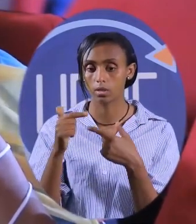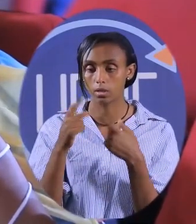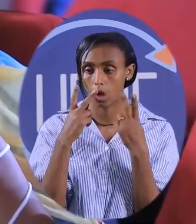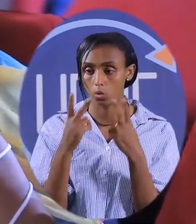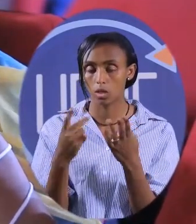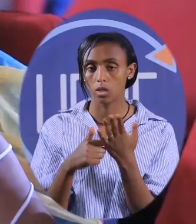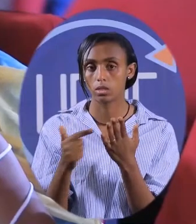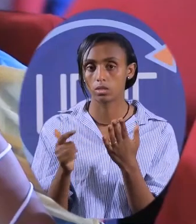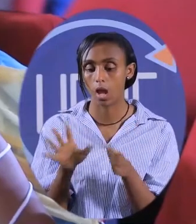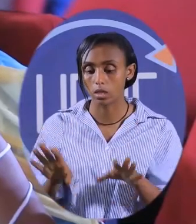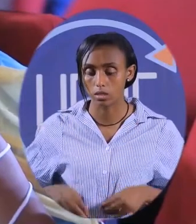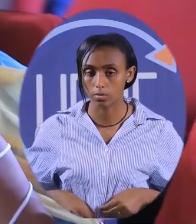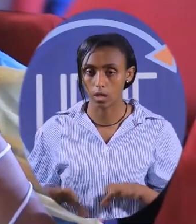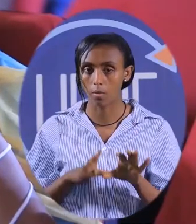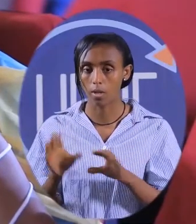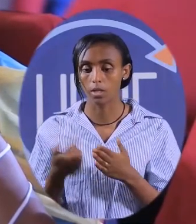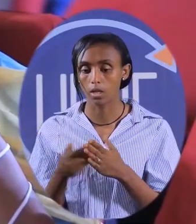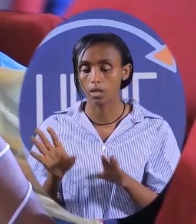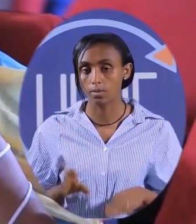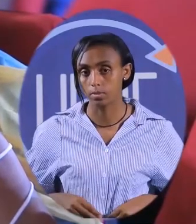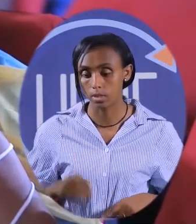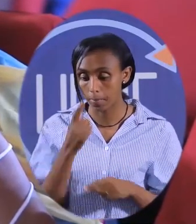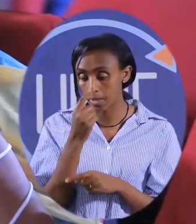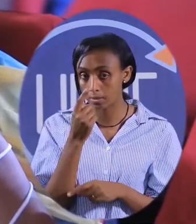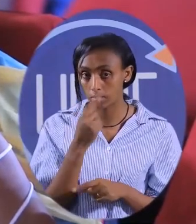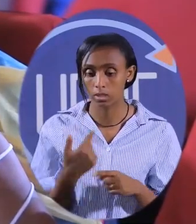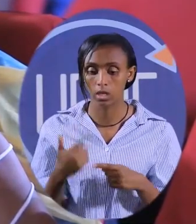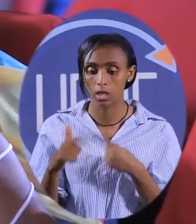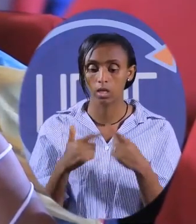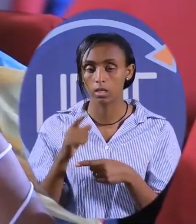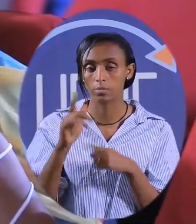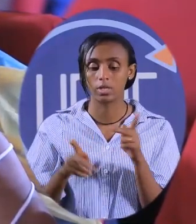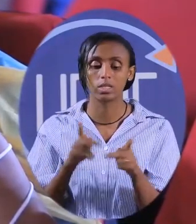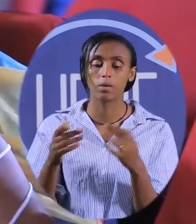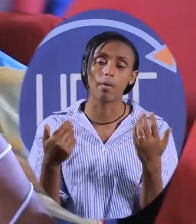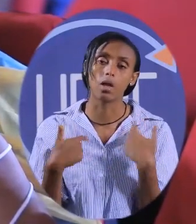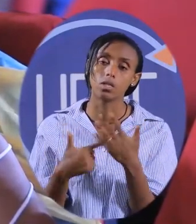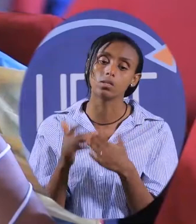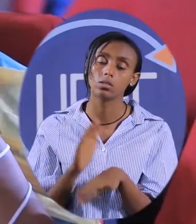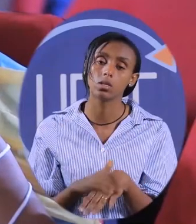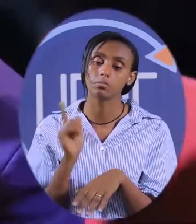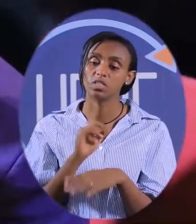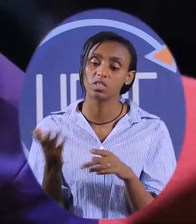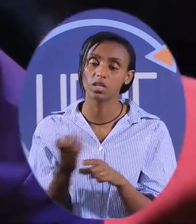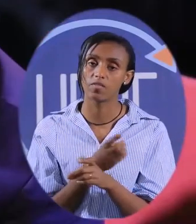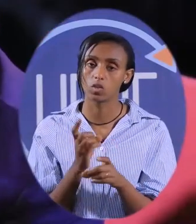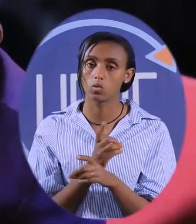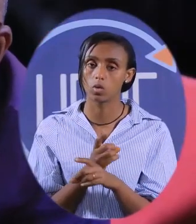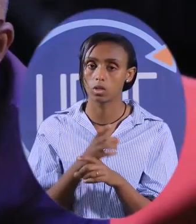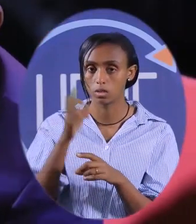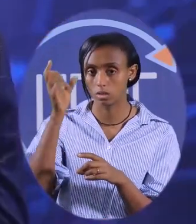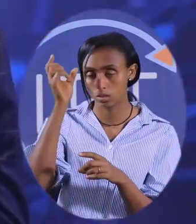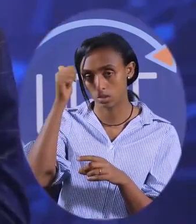ሶሳይቲው እሱን አክሴፕት ለማድረግ እሱን አዳፕት ለማድረግ የሄደ ሶሳይቲ አለን? እሱ ላይ ምን ተፈጥሯል? ኢንጂነር